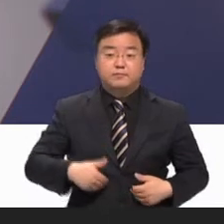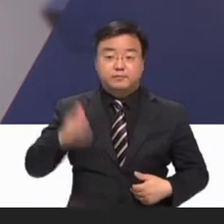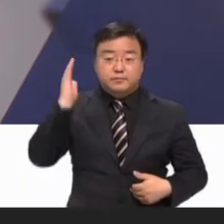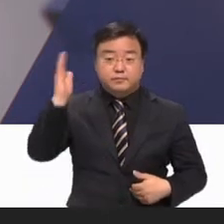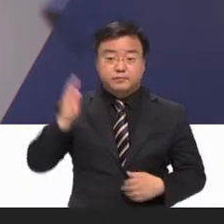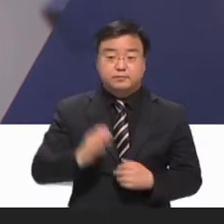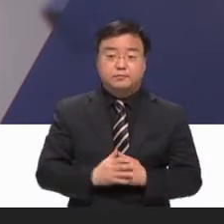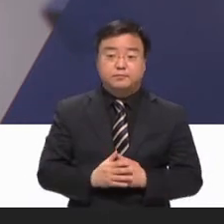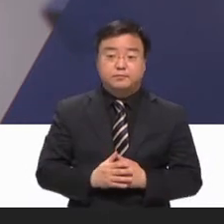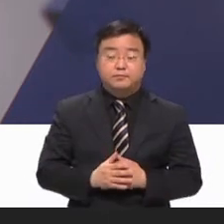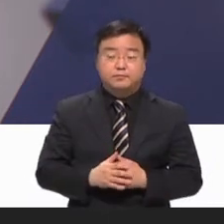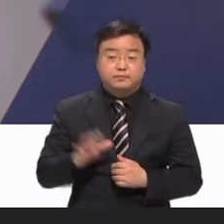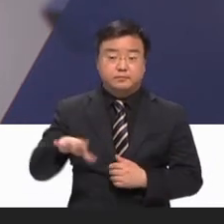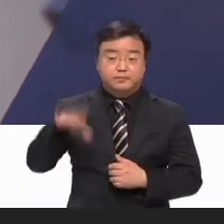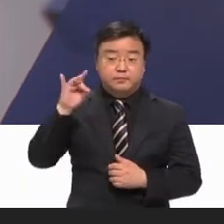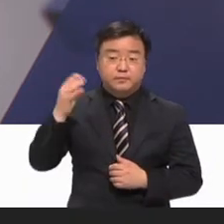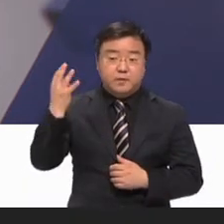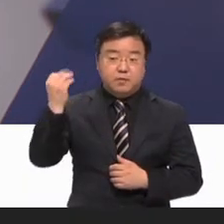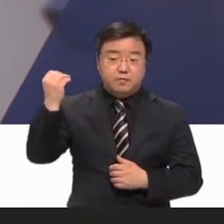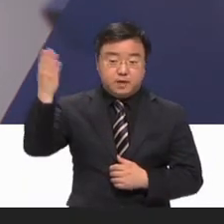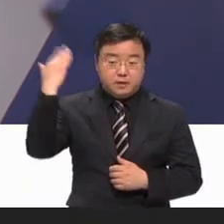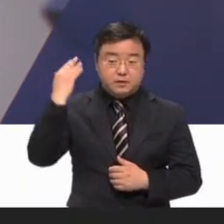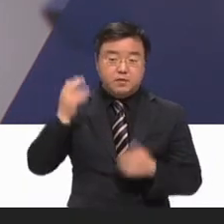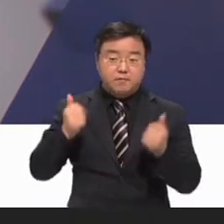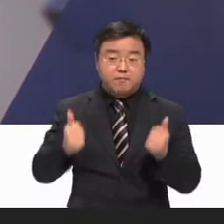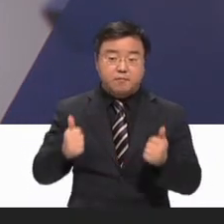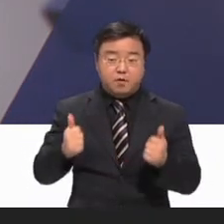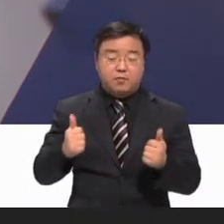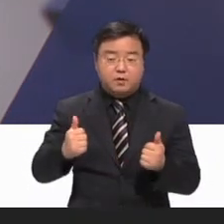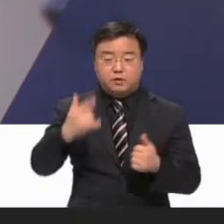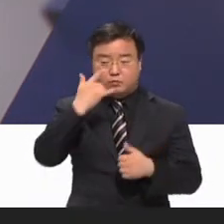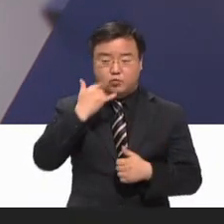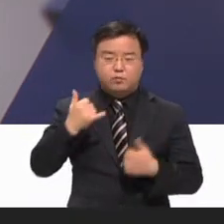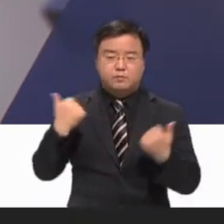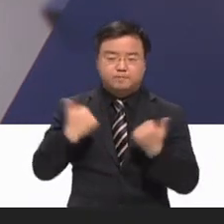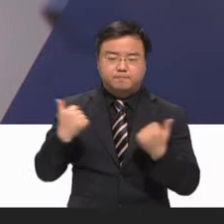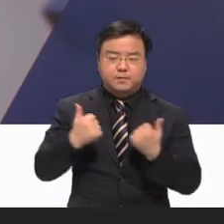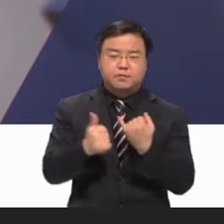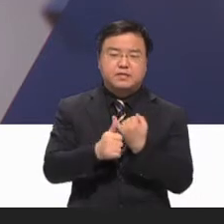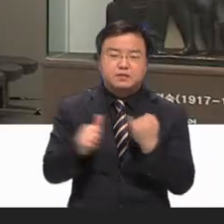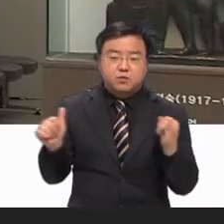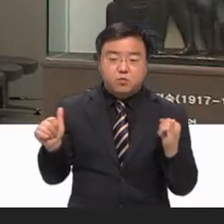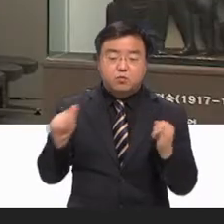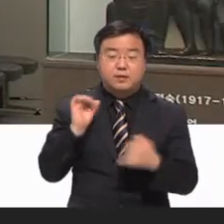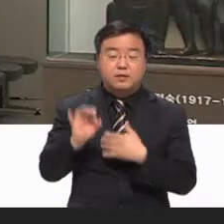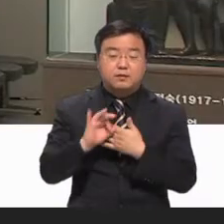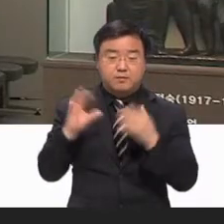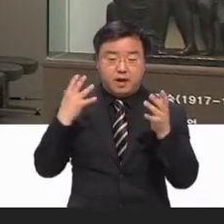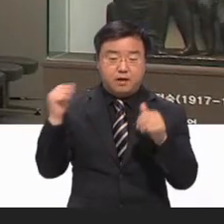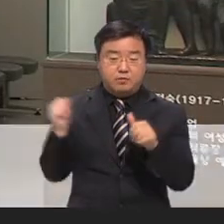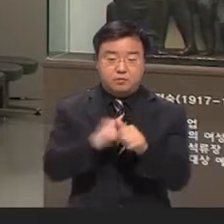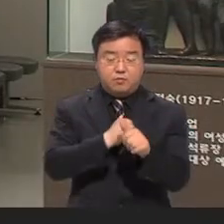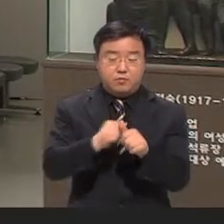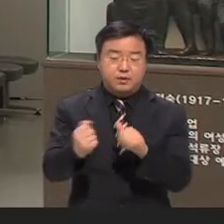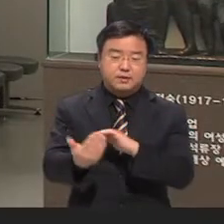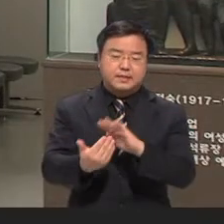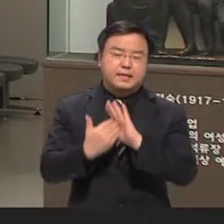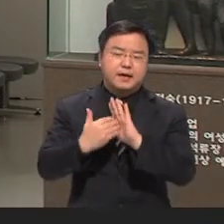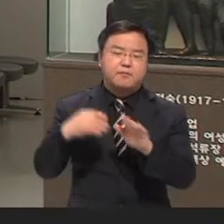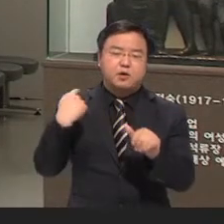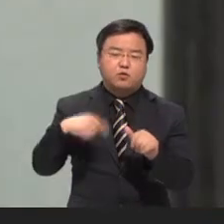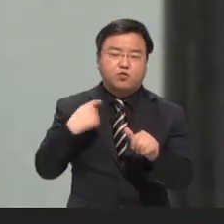많아지고 있습니다. 네. 우선 얼마 전 법원에서 이 부부가 협의 이혼을 하는 경우에 아동학대 예방 교육을 받게